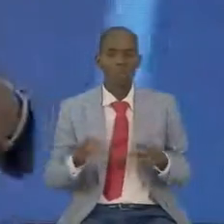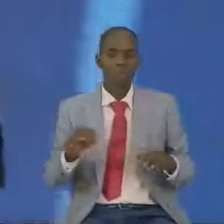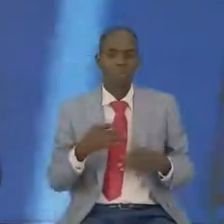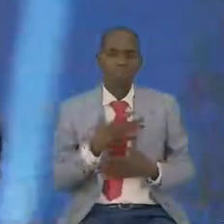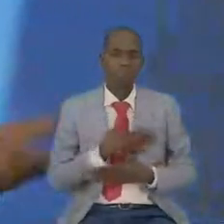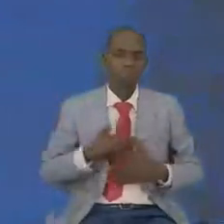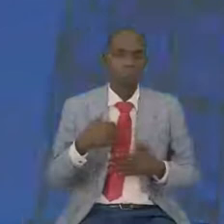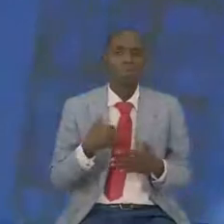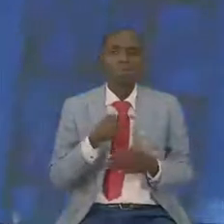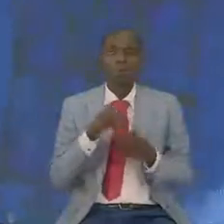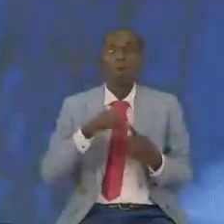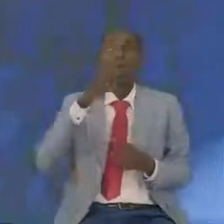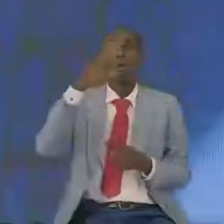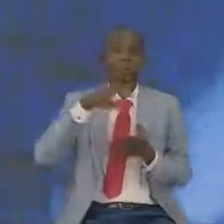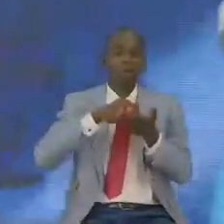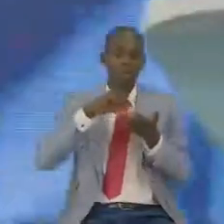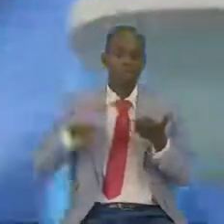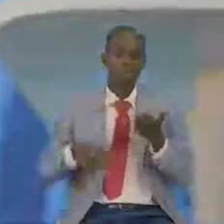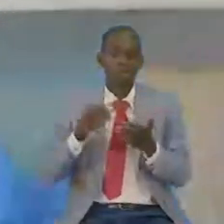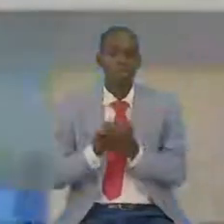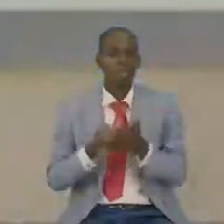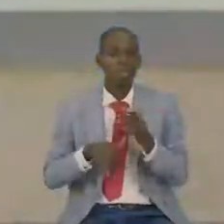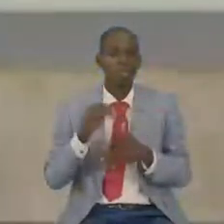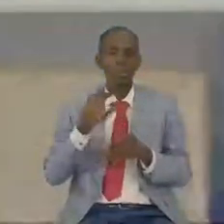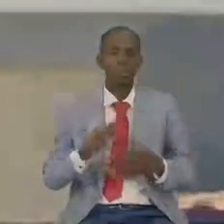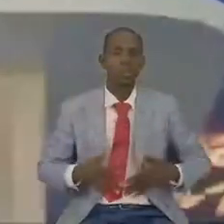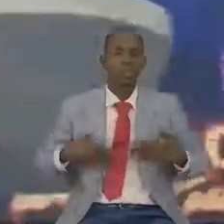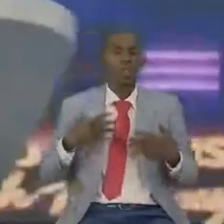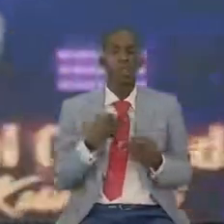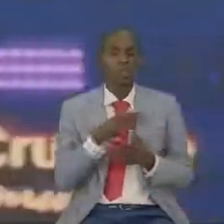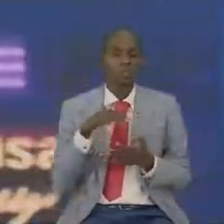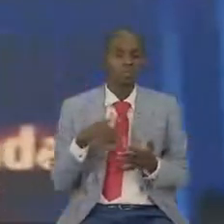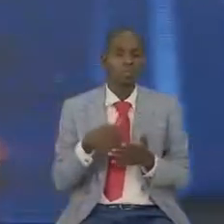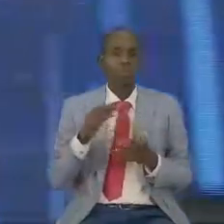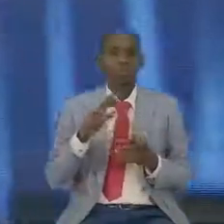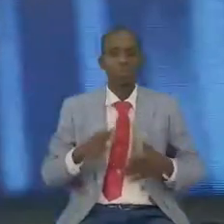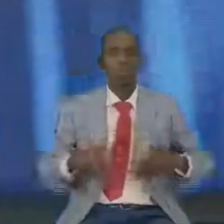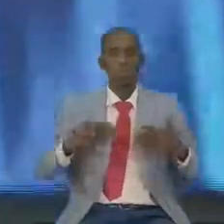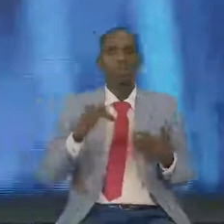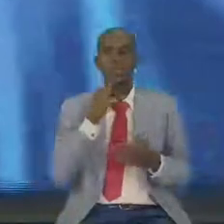quand Dieu ôte ça de votre vie et il est au centre de votre vie,